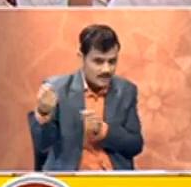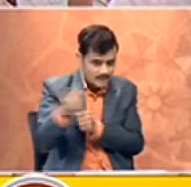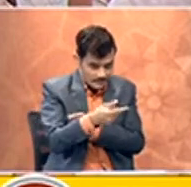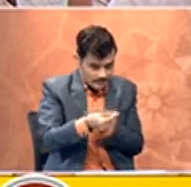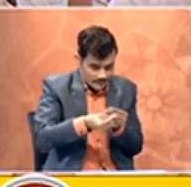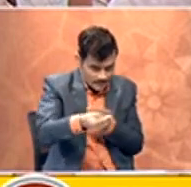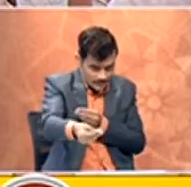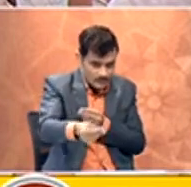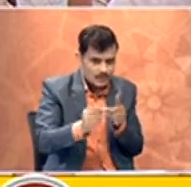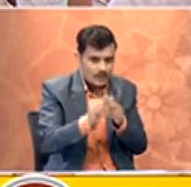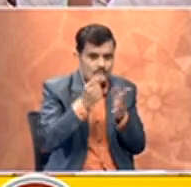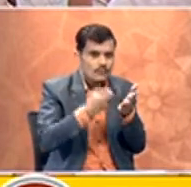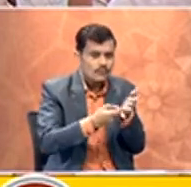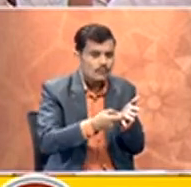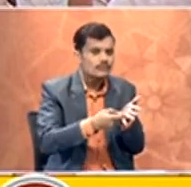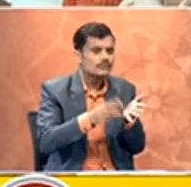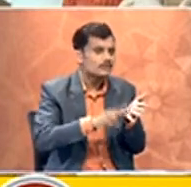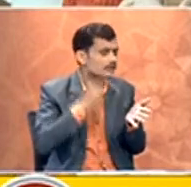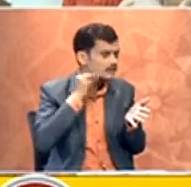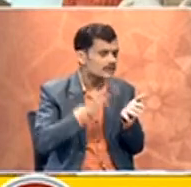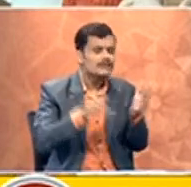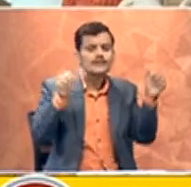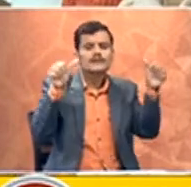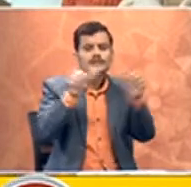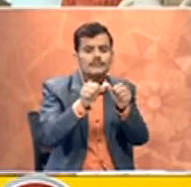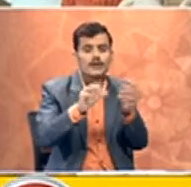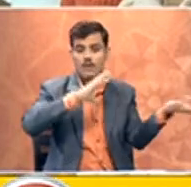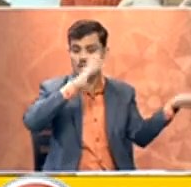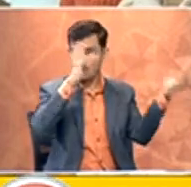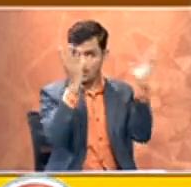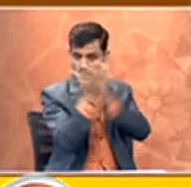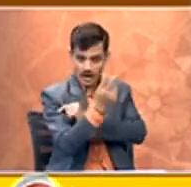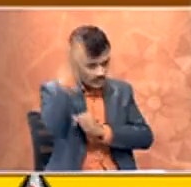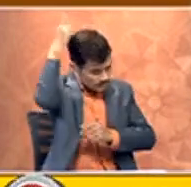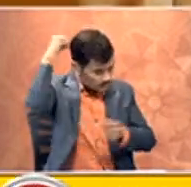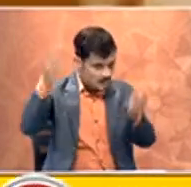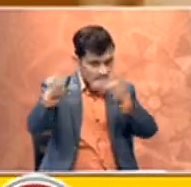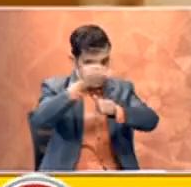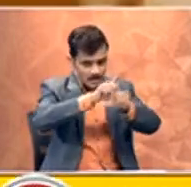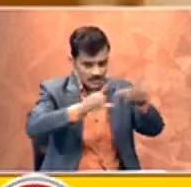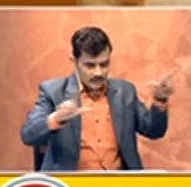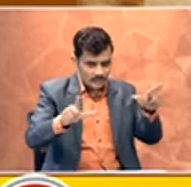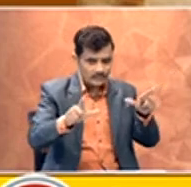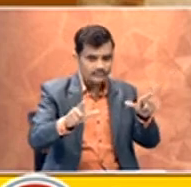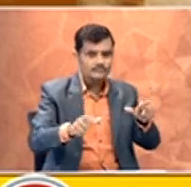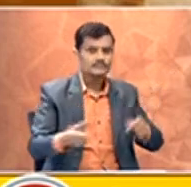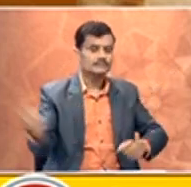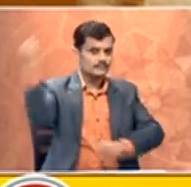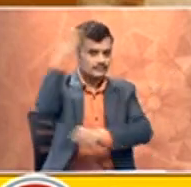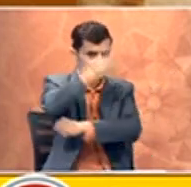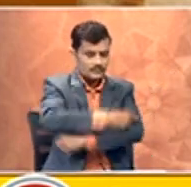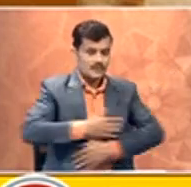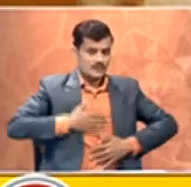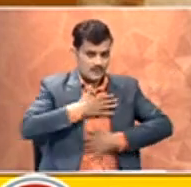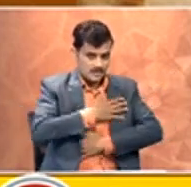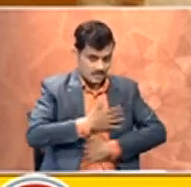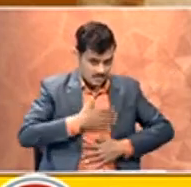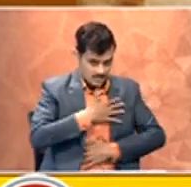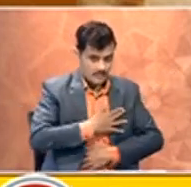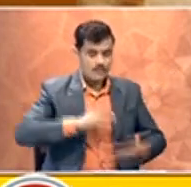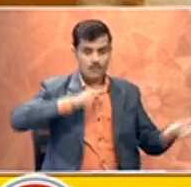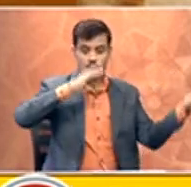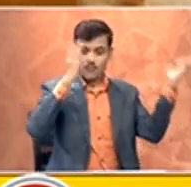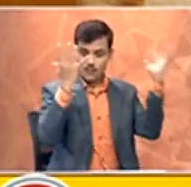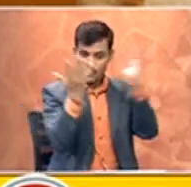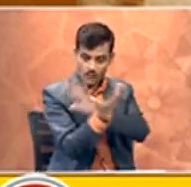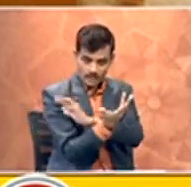तिथि को विश्व संस्कृत दिवस मनाया जाता है। सर्वेभ्यः विश्व संस्कृत